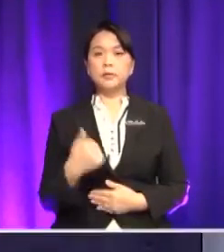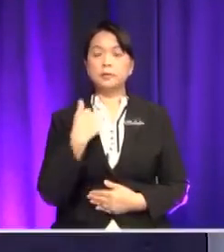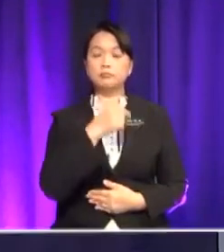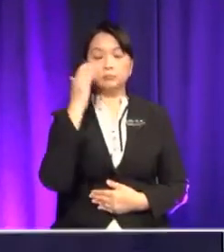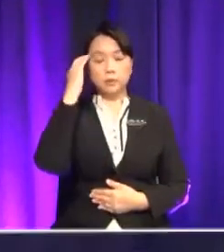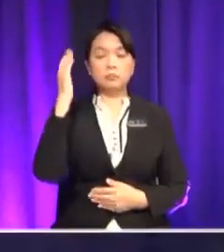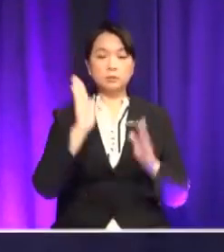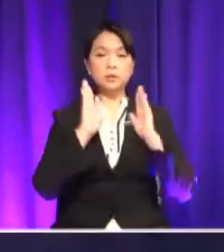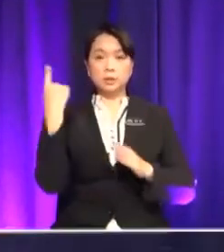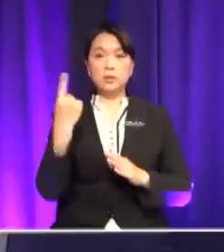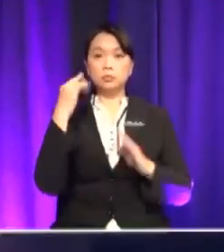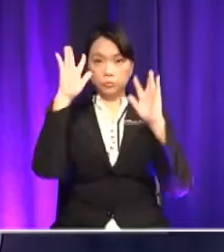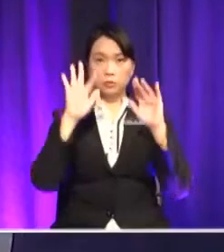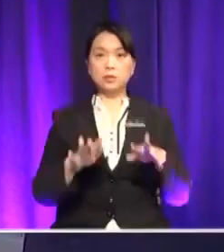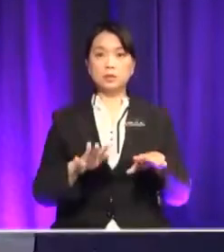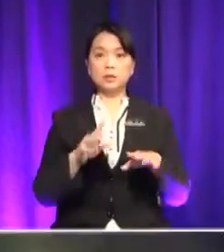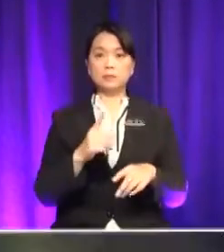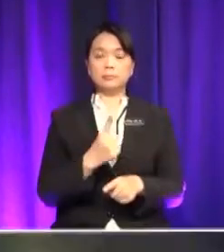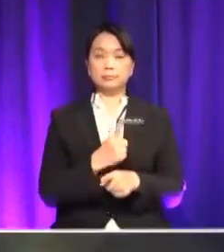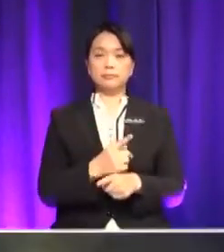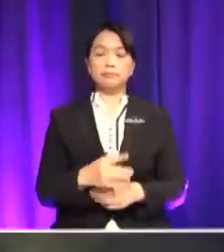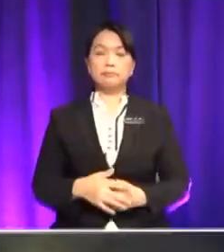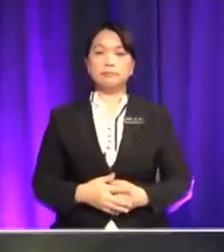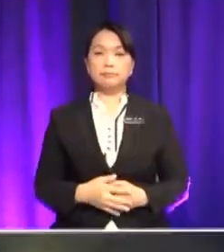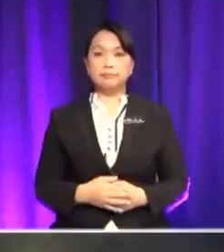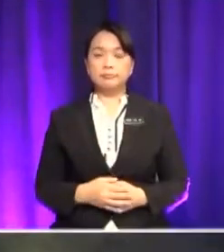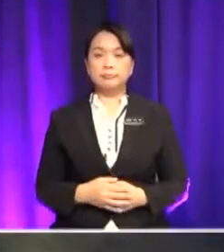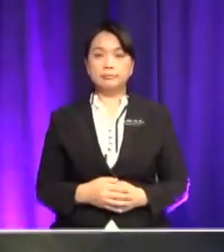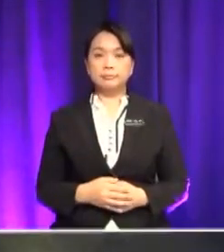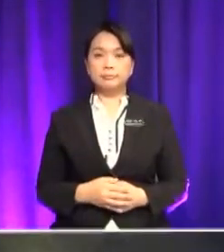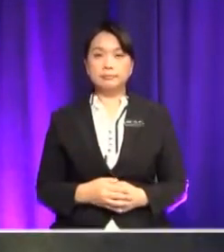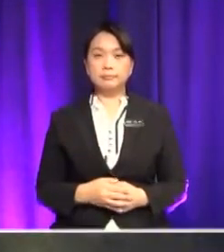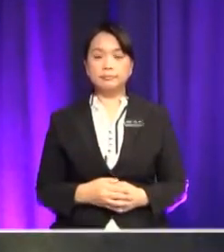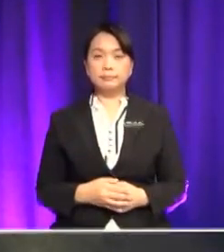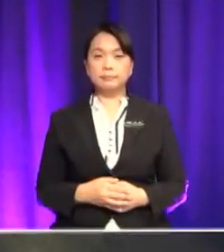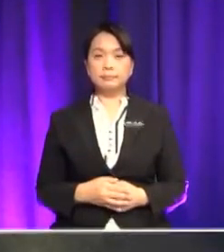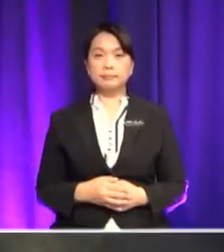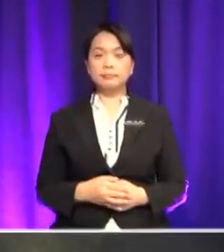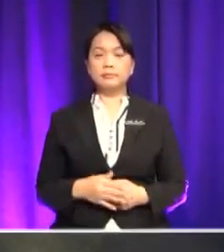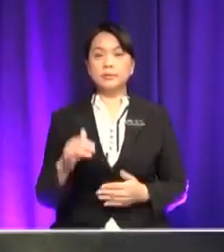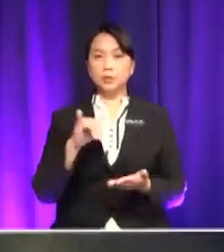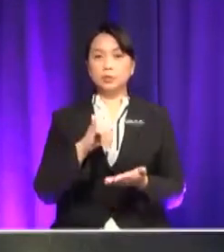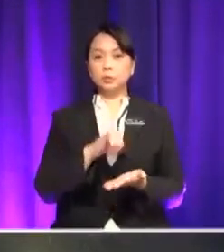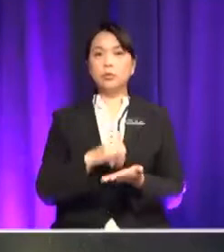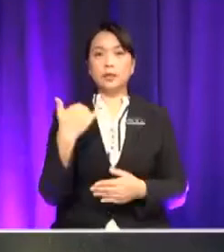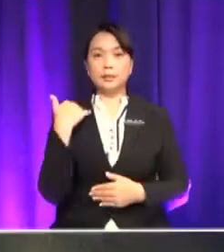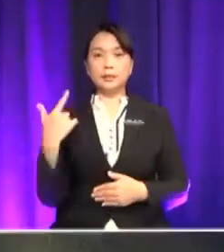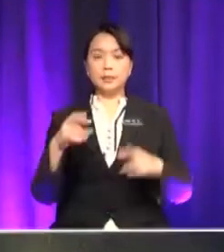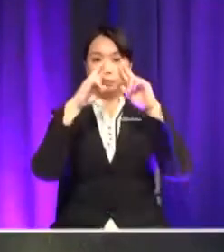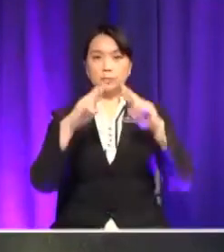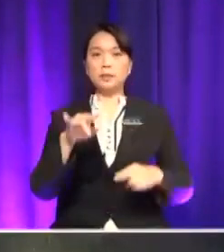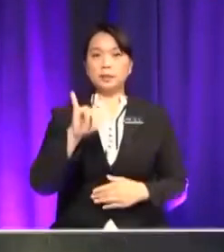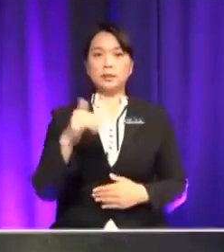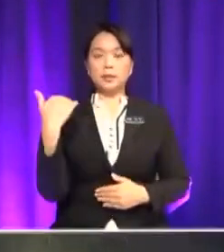kerap hujan. Okey. Itulah dia antara orang kata apa bumbung-bumbung yang terdapat di dunia termasuk di negara kita, negara